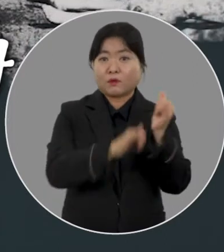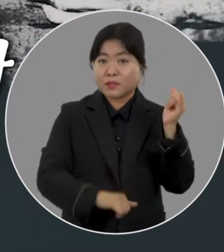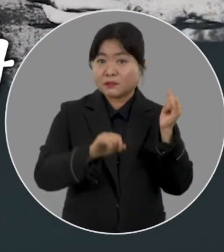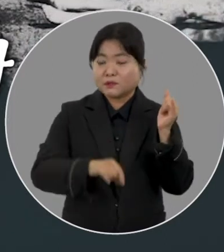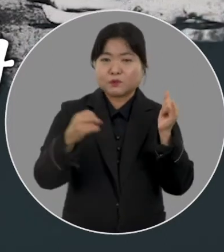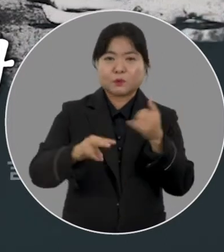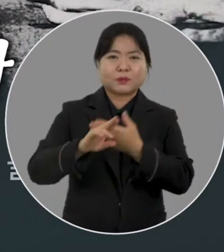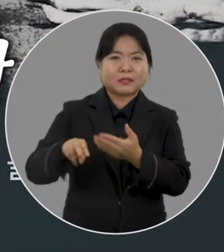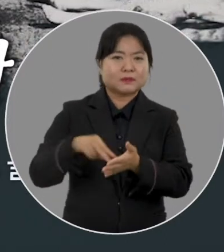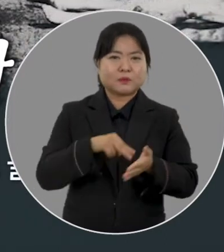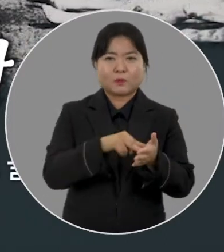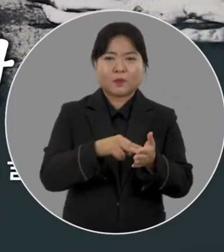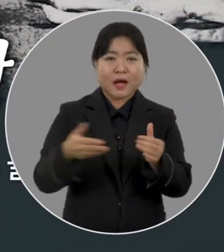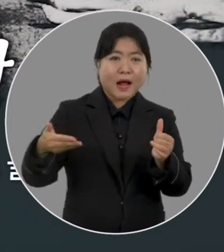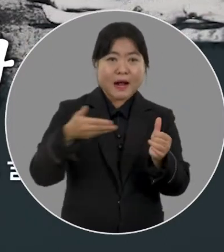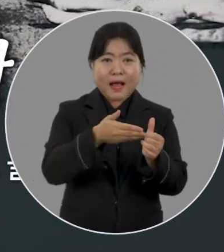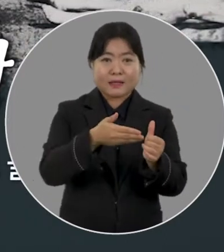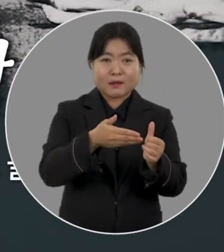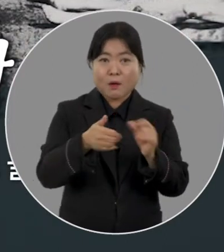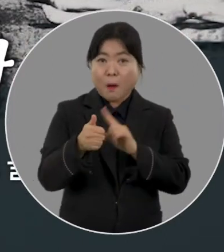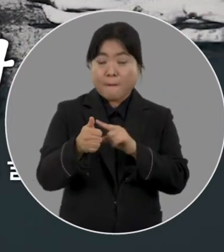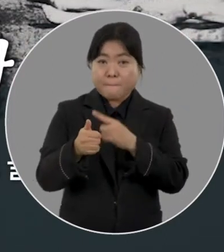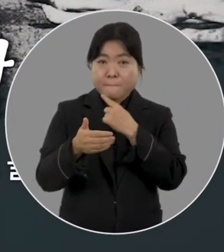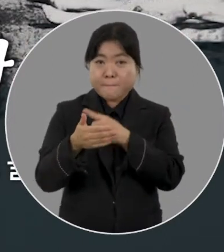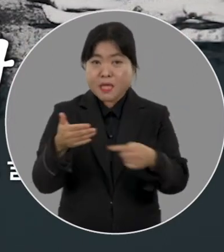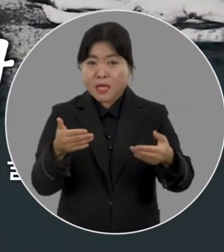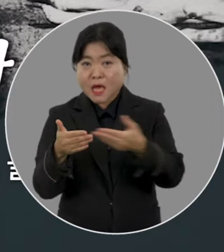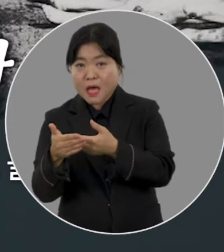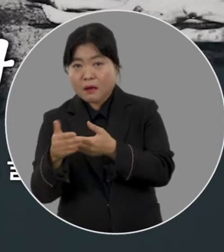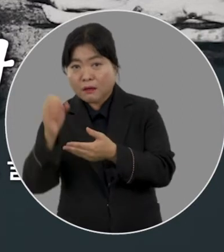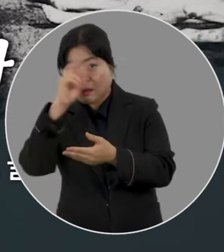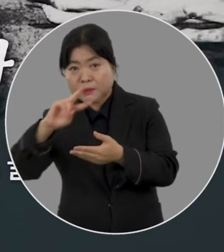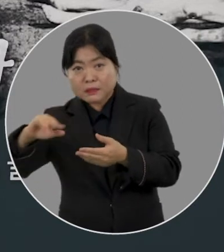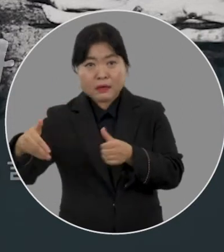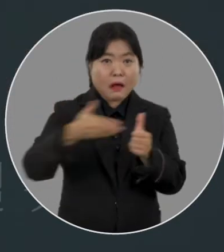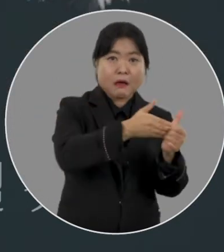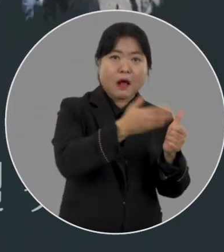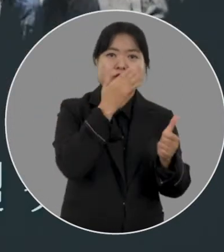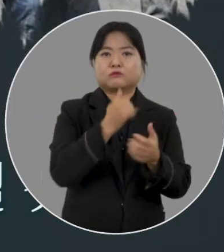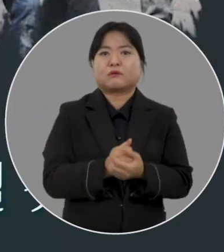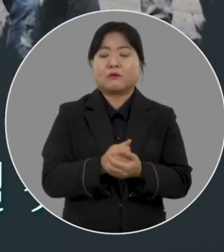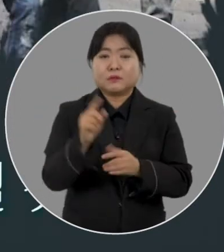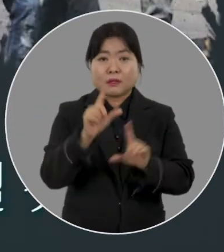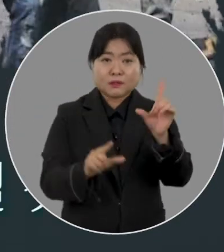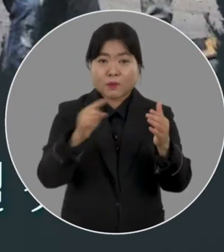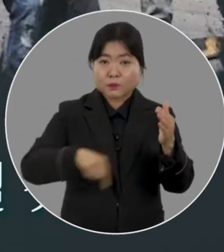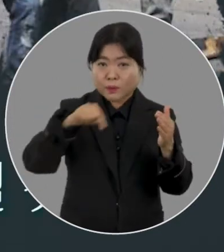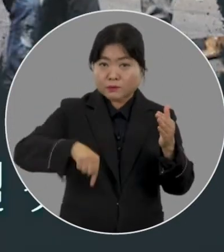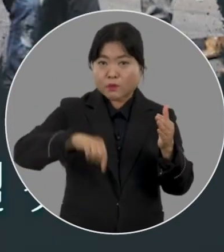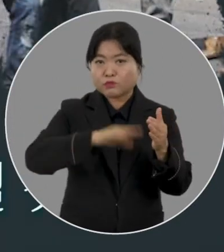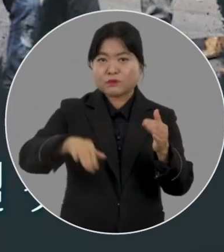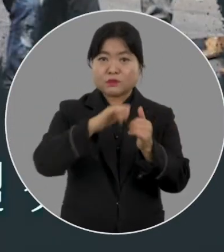다른 측면에서는 가해자로 돌변하는 이런 비극을 우리가 목격하고 할 수 있고 이런 상황 속에서